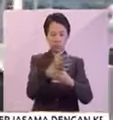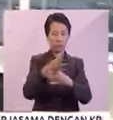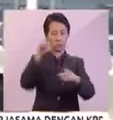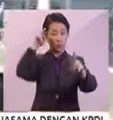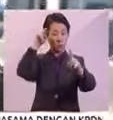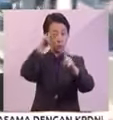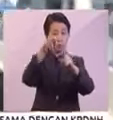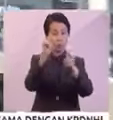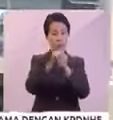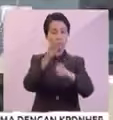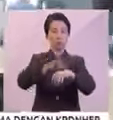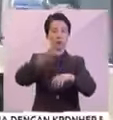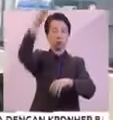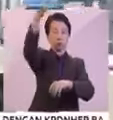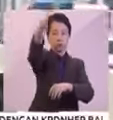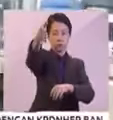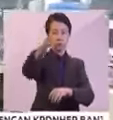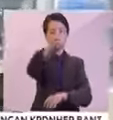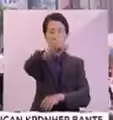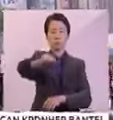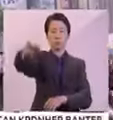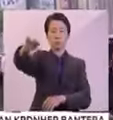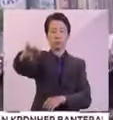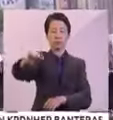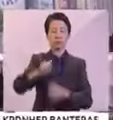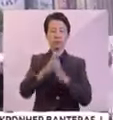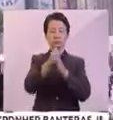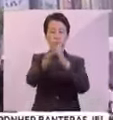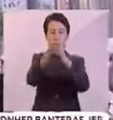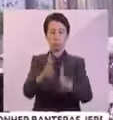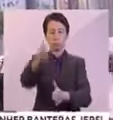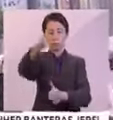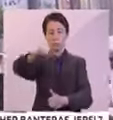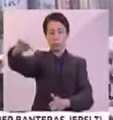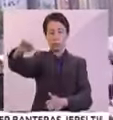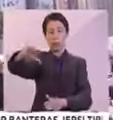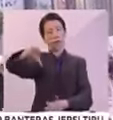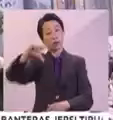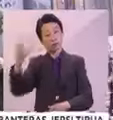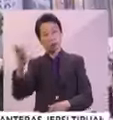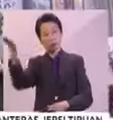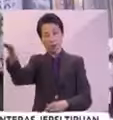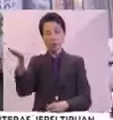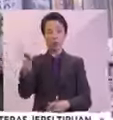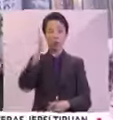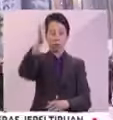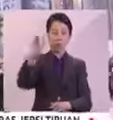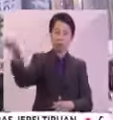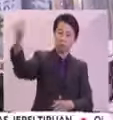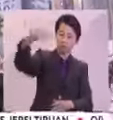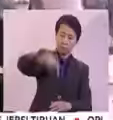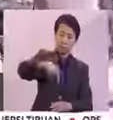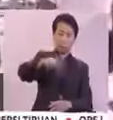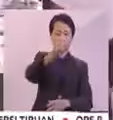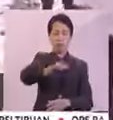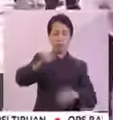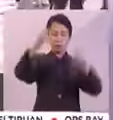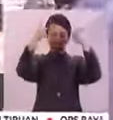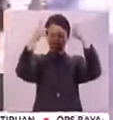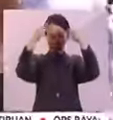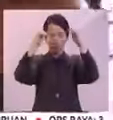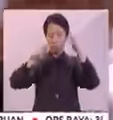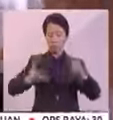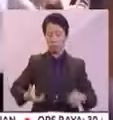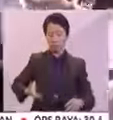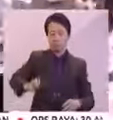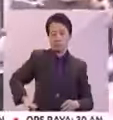mereka untuk masa depan Asia. Para pemimpin Asia lain yang juga dijadual menghadiri persidangan itu ialah Perdana Menteri